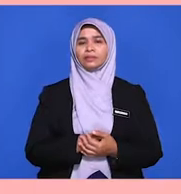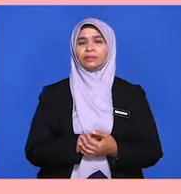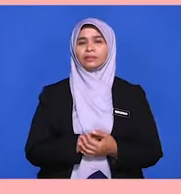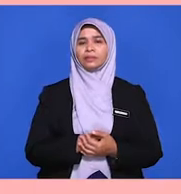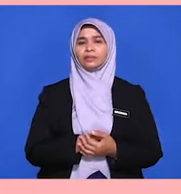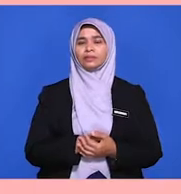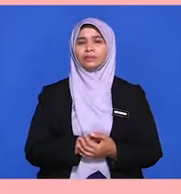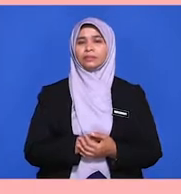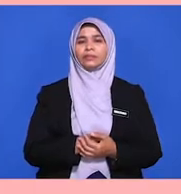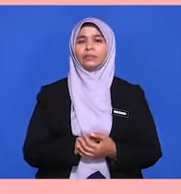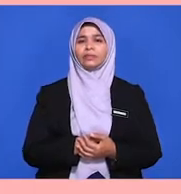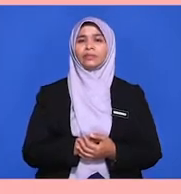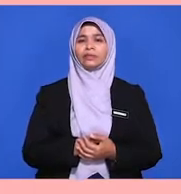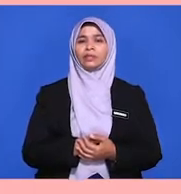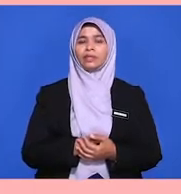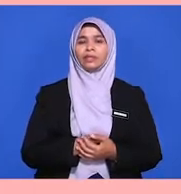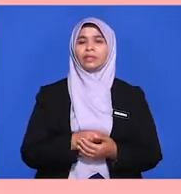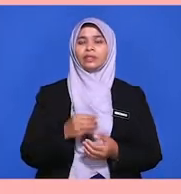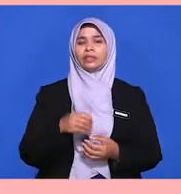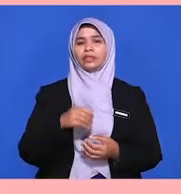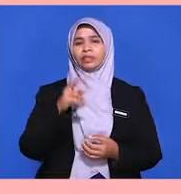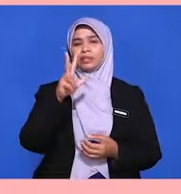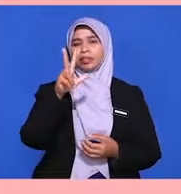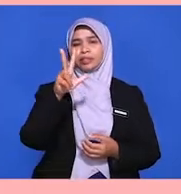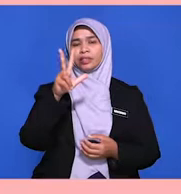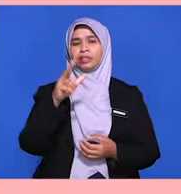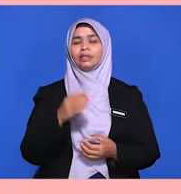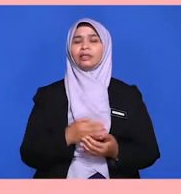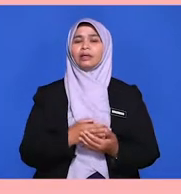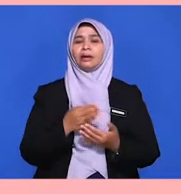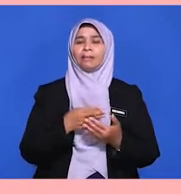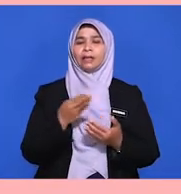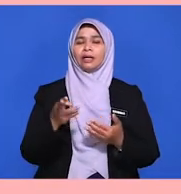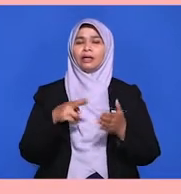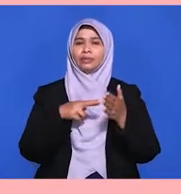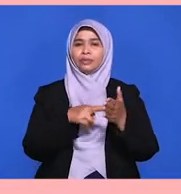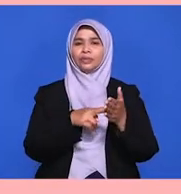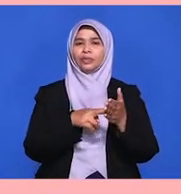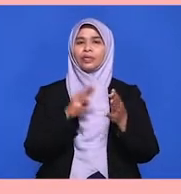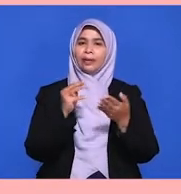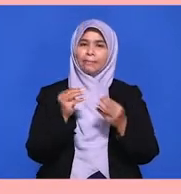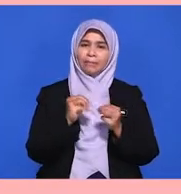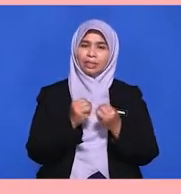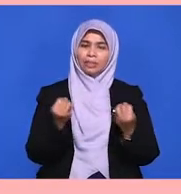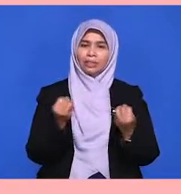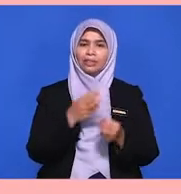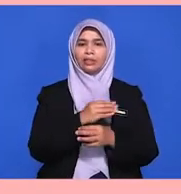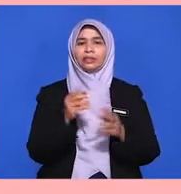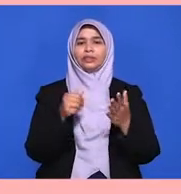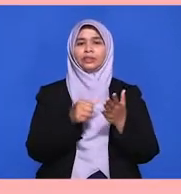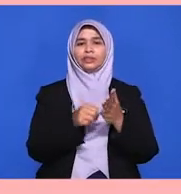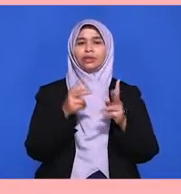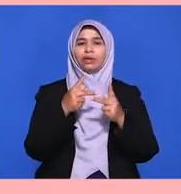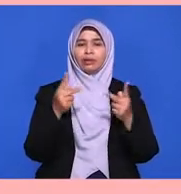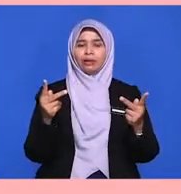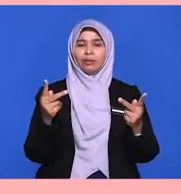Seterusnya, format penulisan bagi bahan rujukan yang berbentuk majalah dan surat khabar